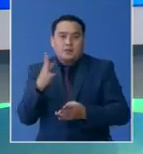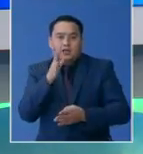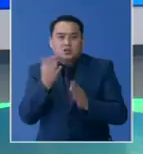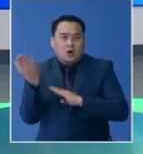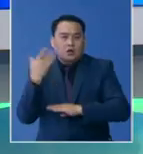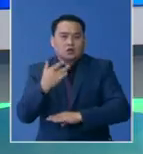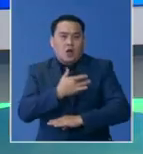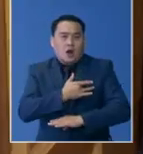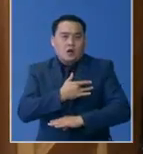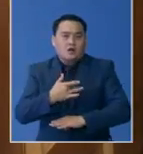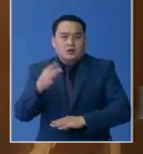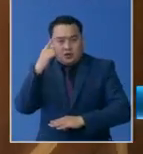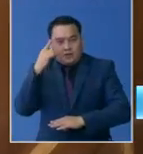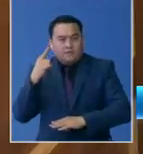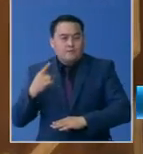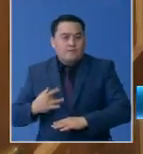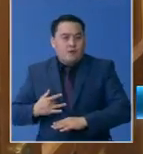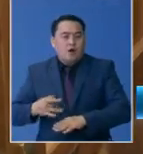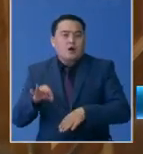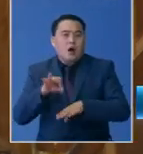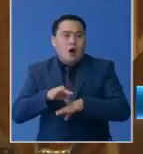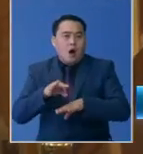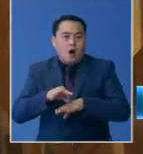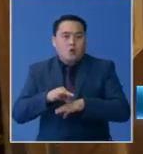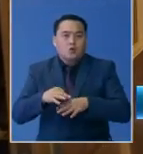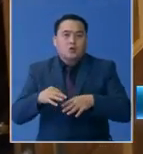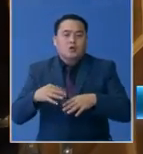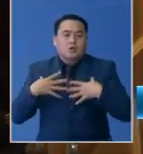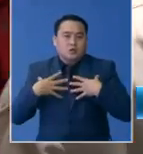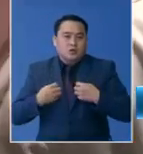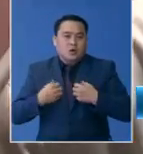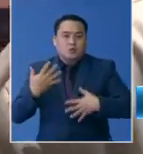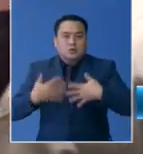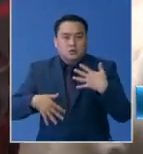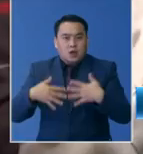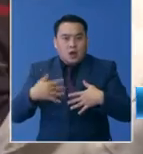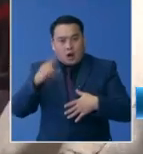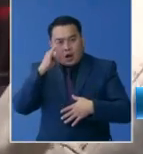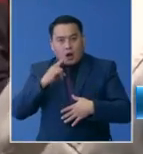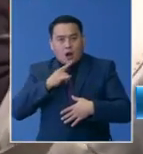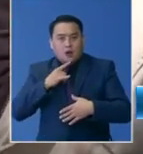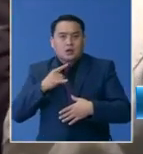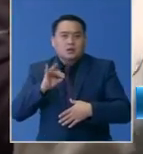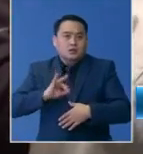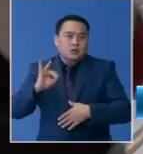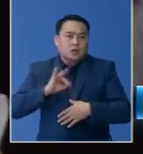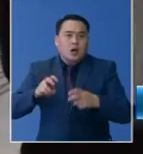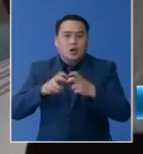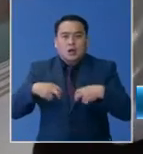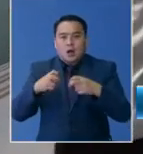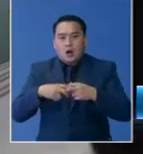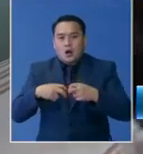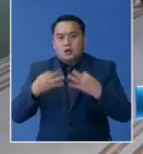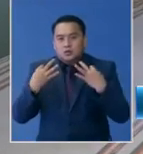пен инфаркты қатар алған өнер иесінің денсаулығы күн санап нашарлауда. Қазақтың бүркемеленген тарихын қазбалап,